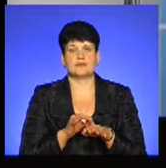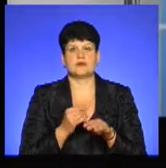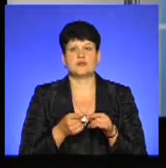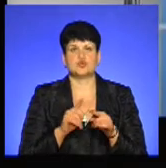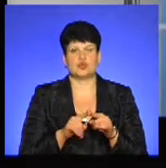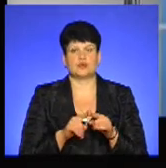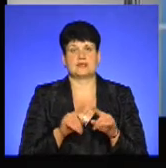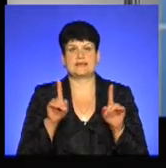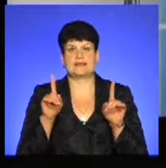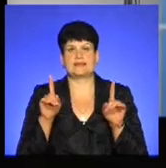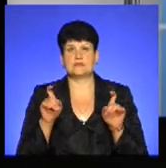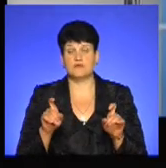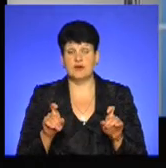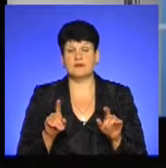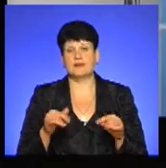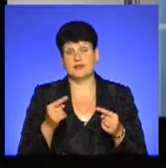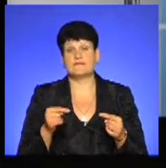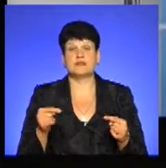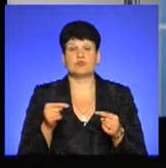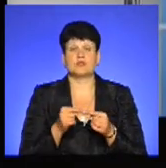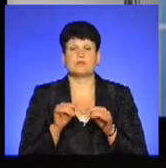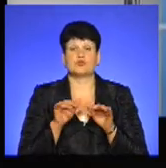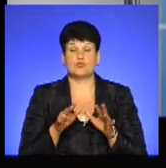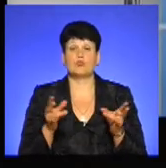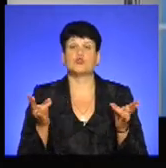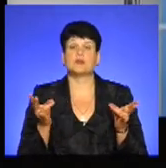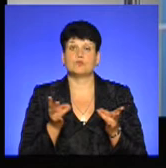тестування. Ну і відповідна процедура потребує